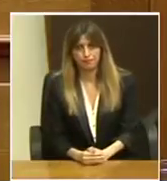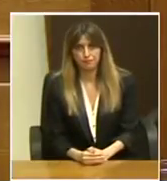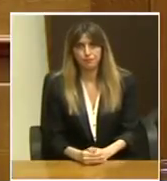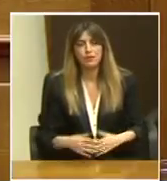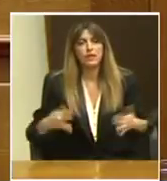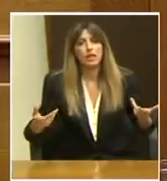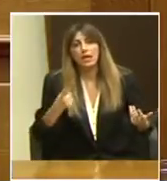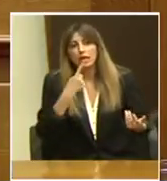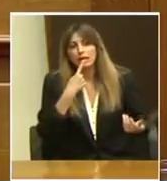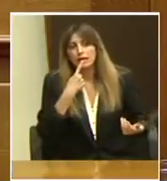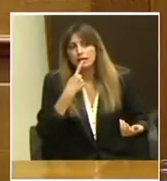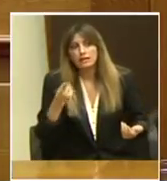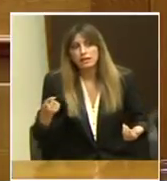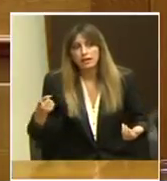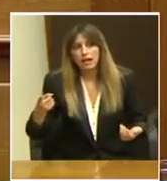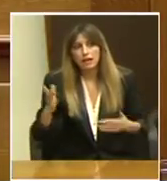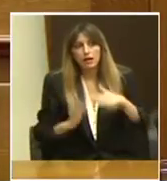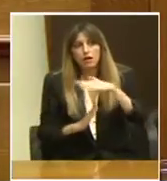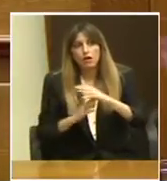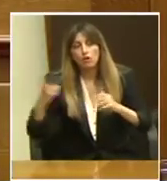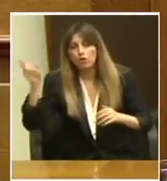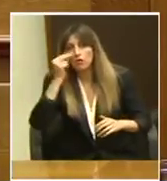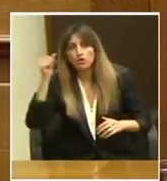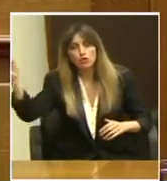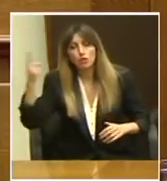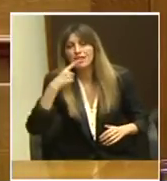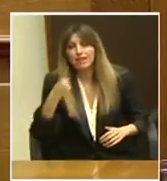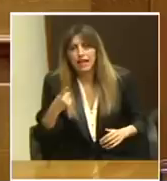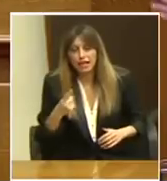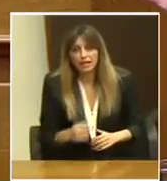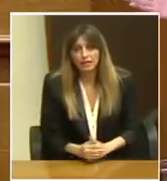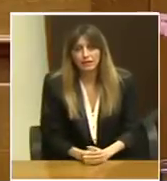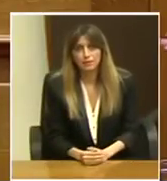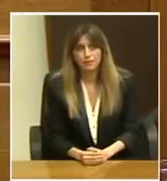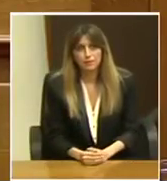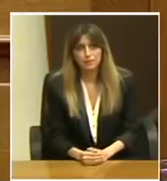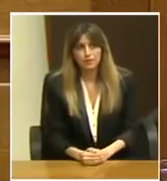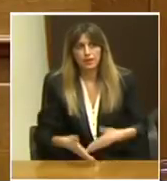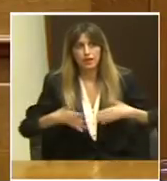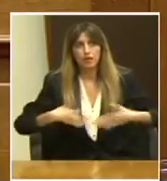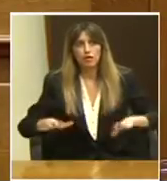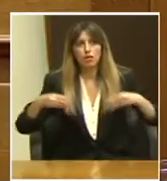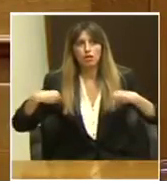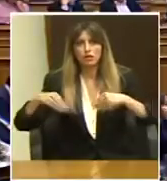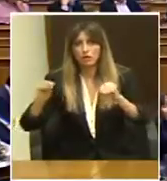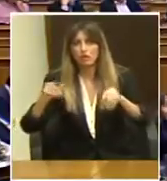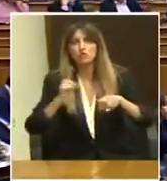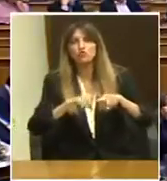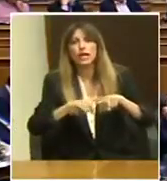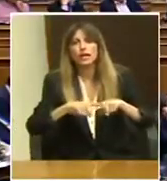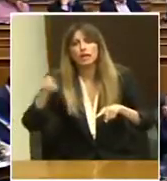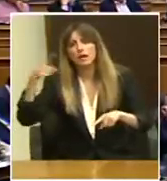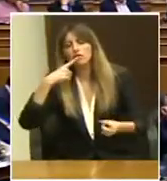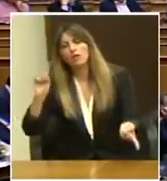άλλοι? Θέλετε να τα παραδώσετε όλα στους Έλληνες. Πώς μπορεί να εξηγηθεί αυτό το φαινόμενο? Και εμείς να